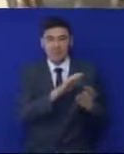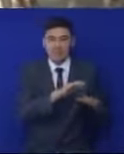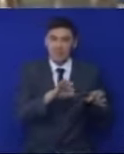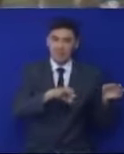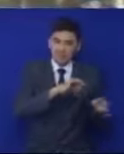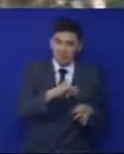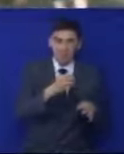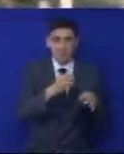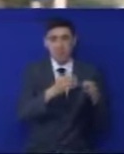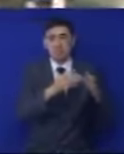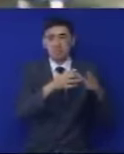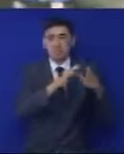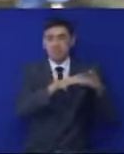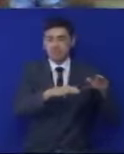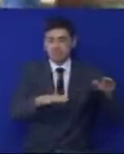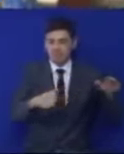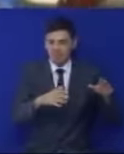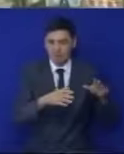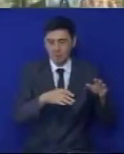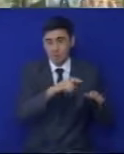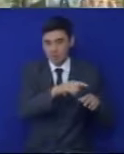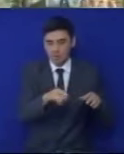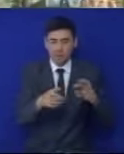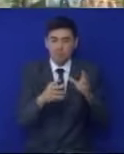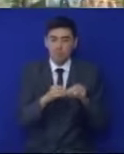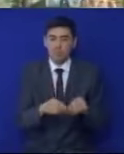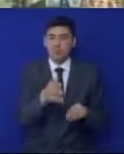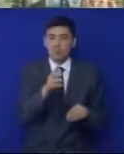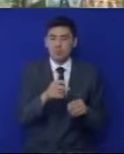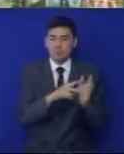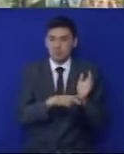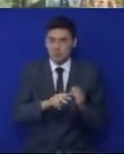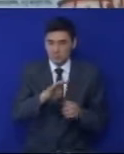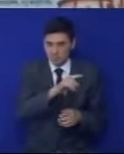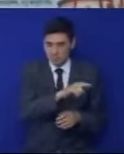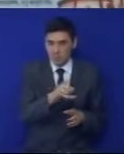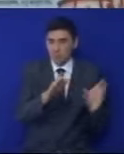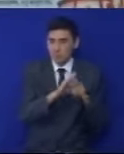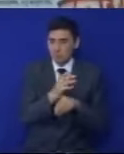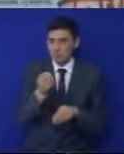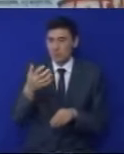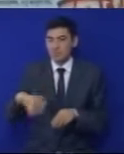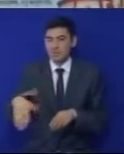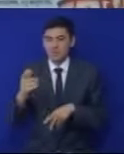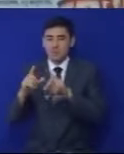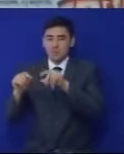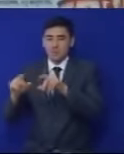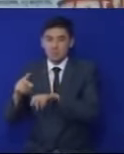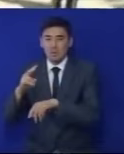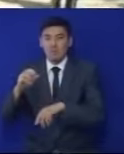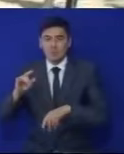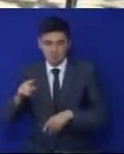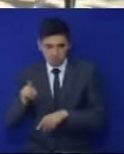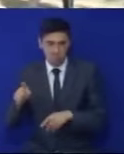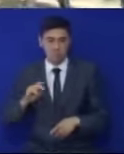қамтылған отбасыларынан 478 бала тегін демалмақ. Бұған қоса білім ордаларында 55 мектепішілік лагерлер жұмысы